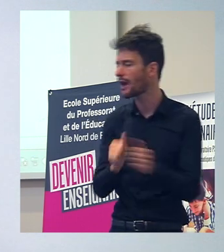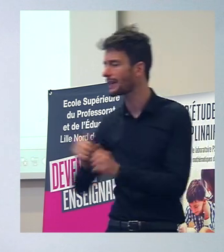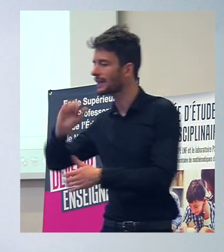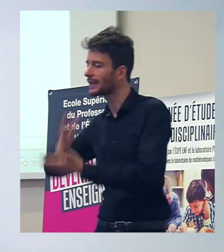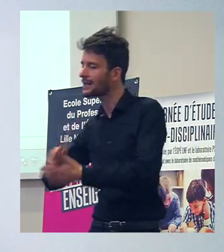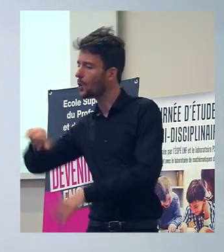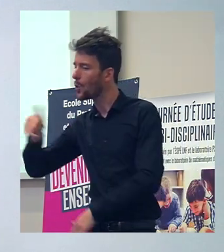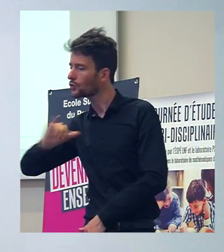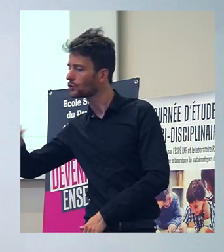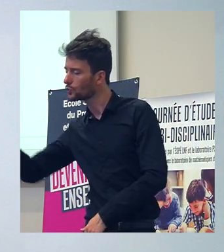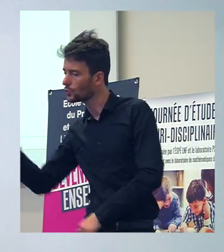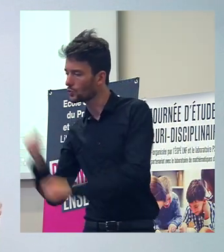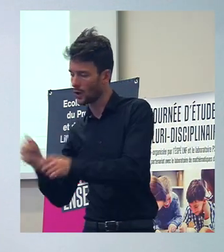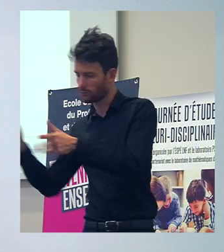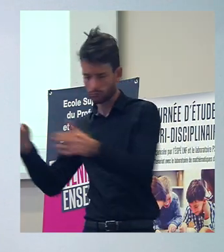ans.